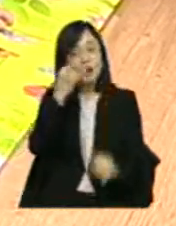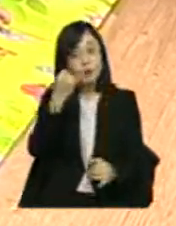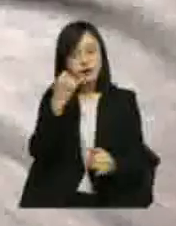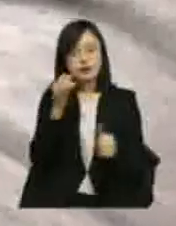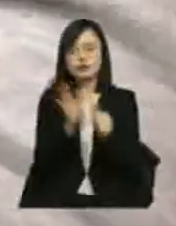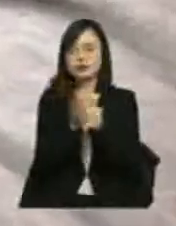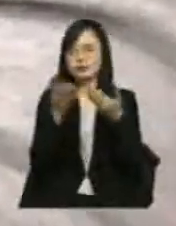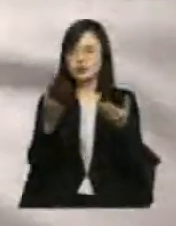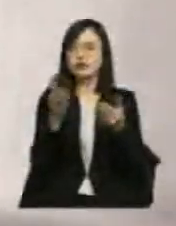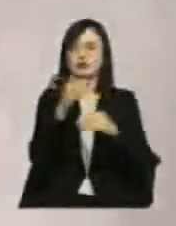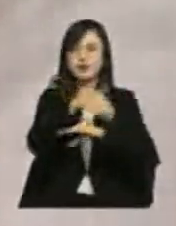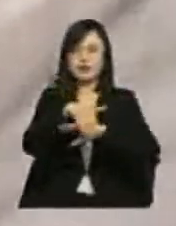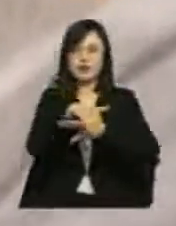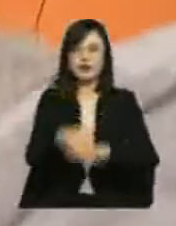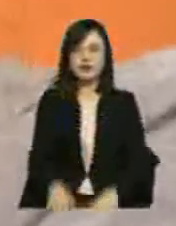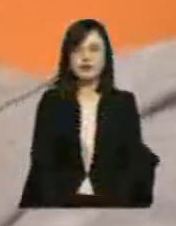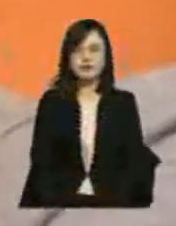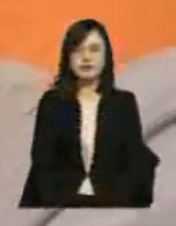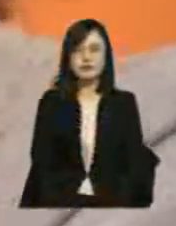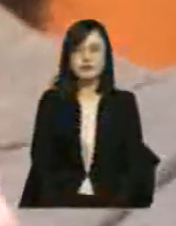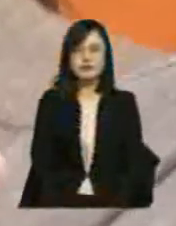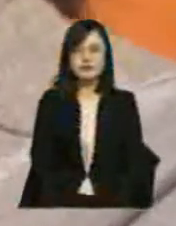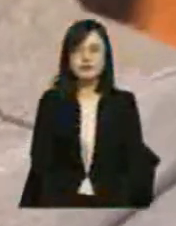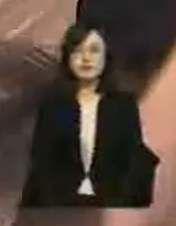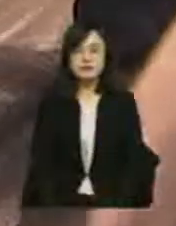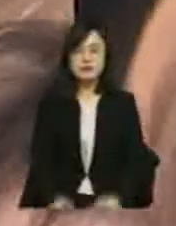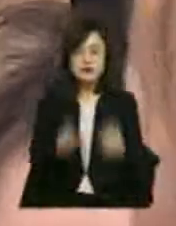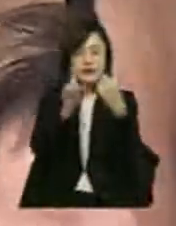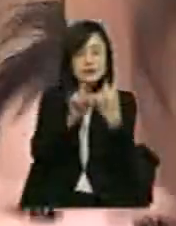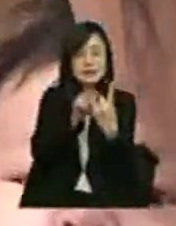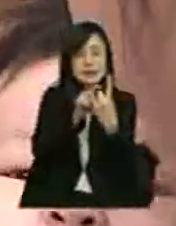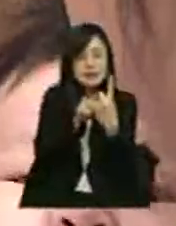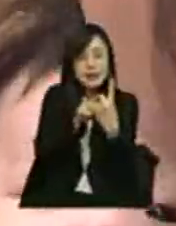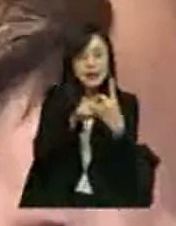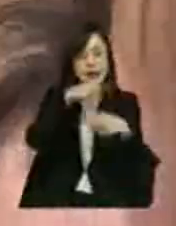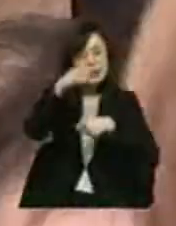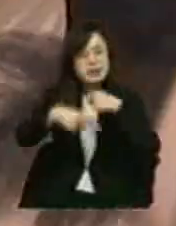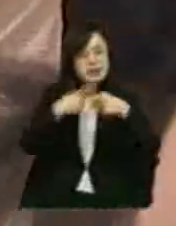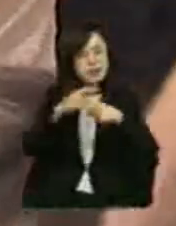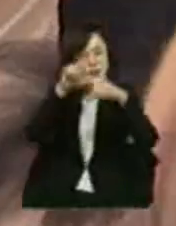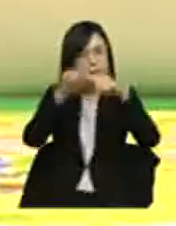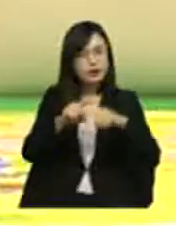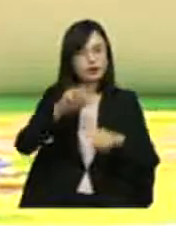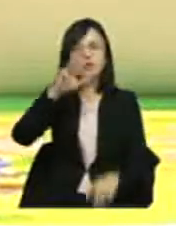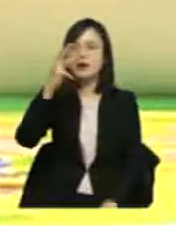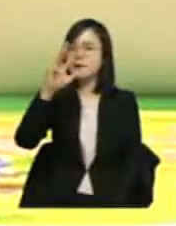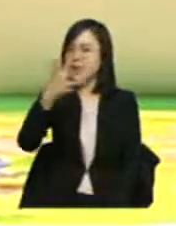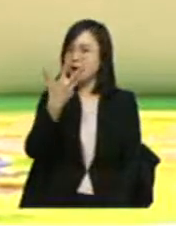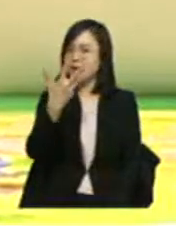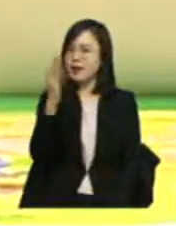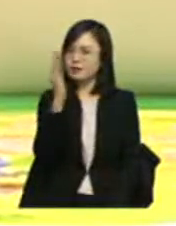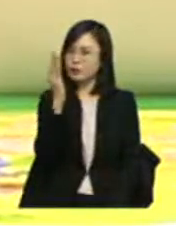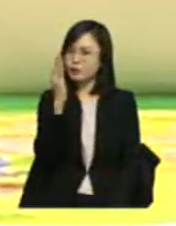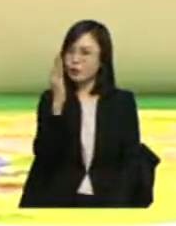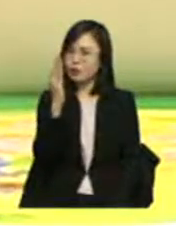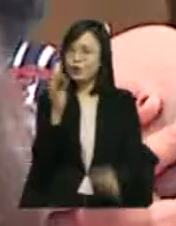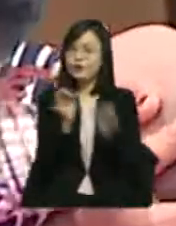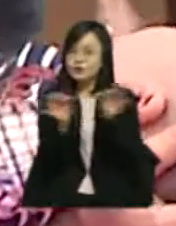마포구에서 산후조리비를 지원받을 것으로 예상되는 사람은 한 해 평균 870여 명. 마포구 산후조리비